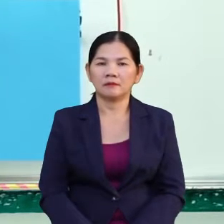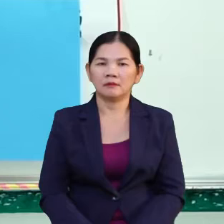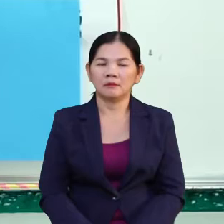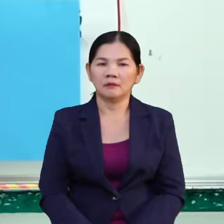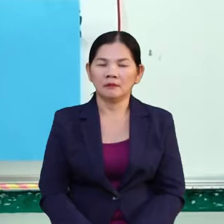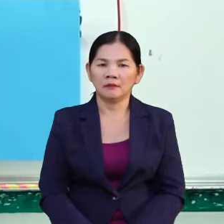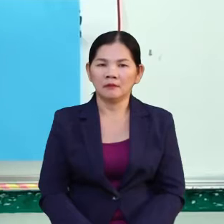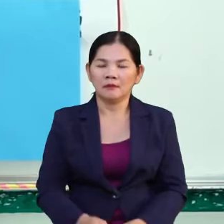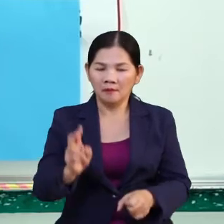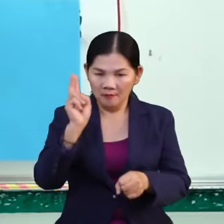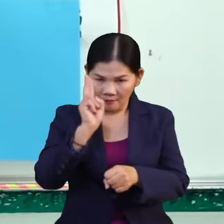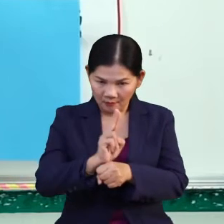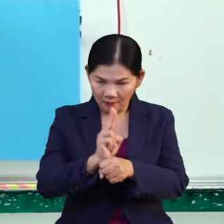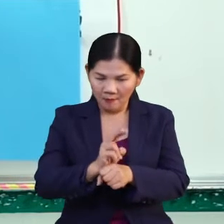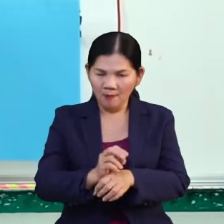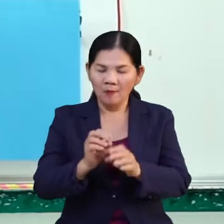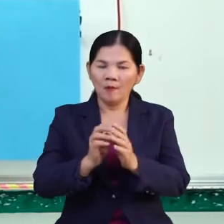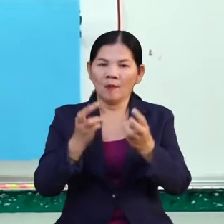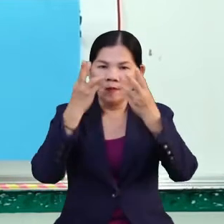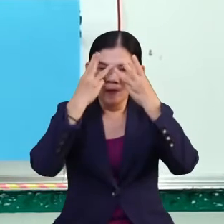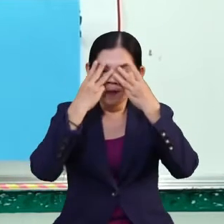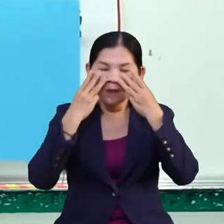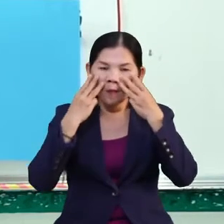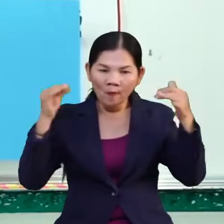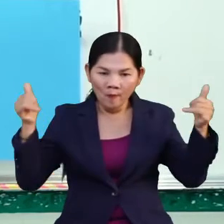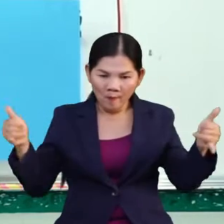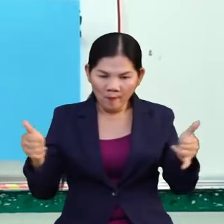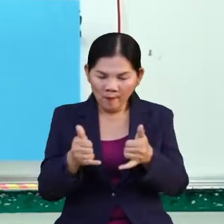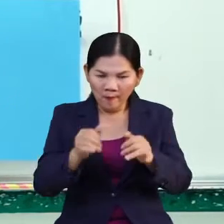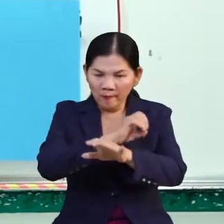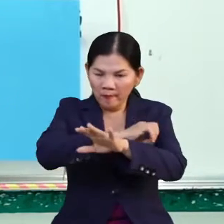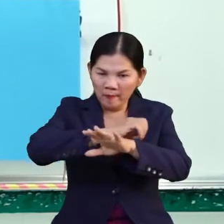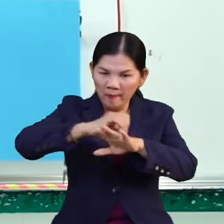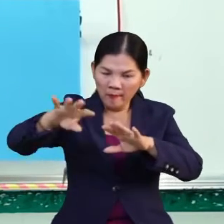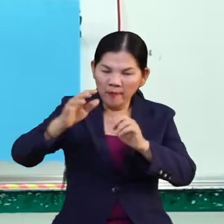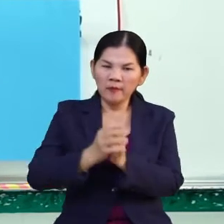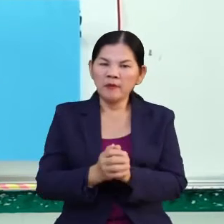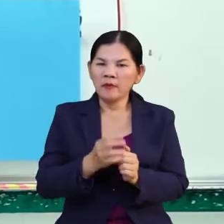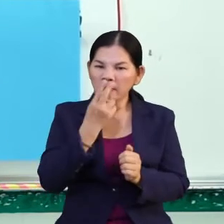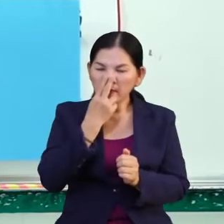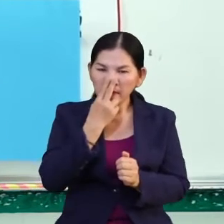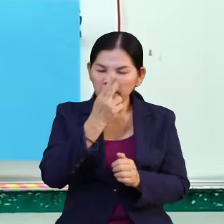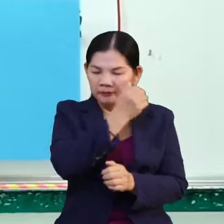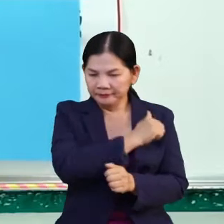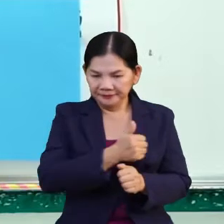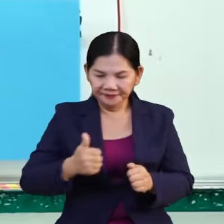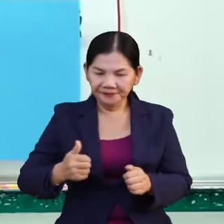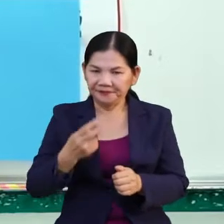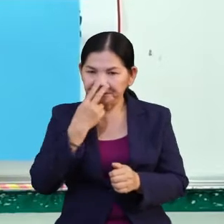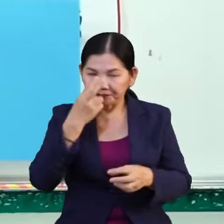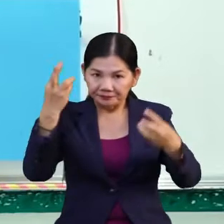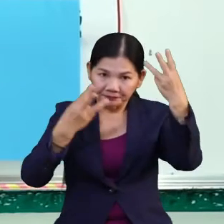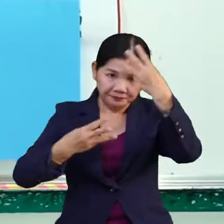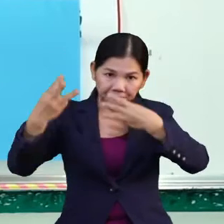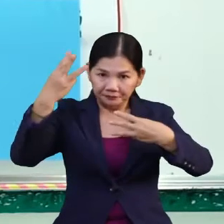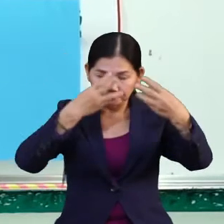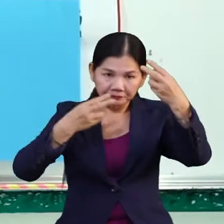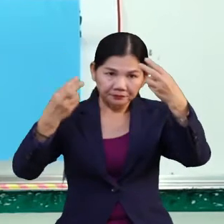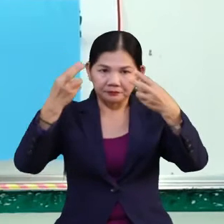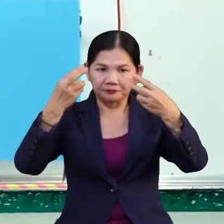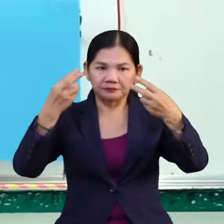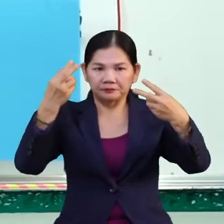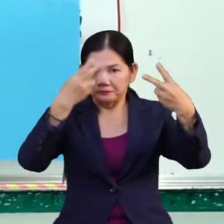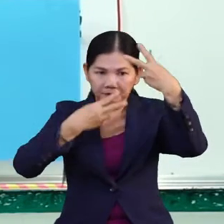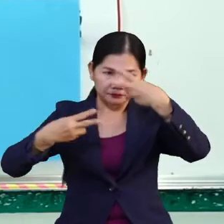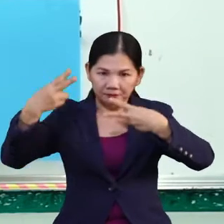ចាធម្មតាកន្លែងលខោនចាឬកន្លែងភាពយន្តនោះគឺជាការសម្ដែងឲ្យយើងទស្សនាមែនទេចាអញ្ចឹងអំ